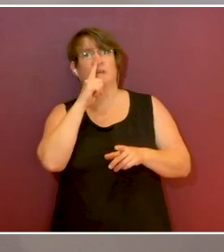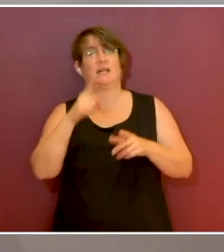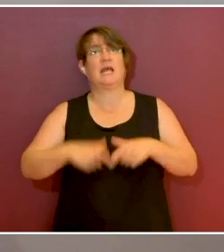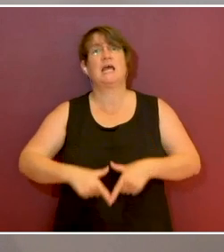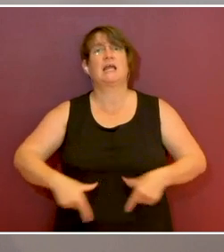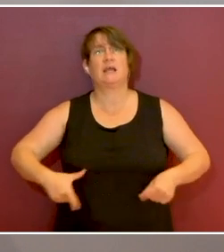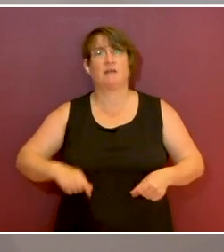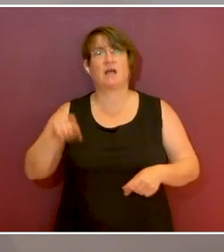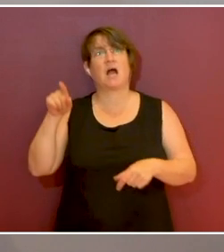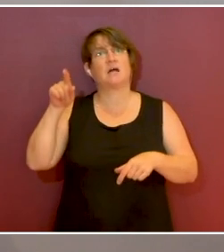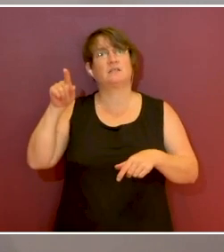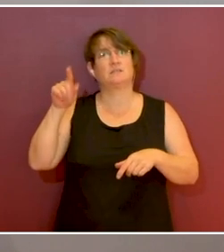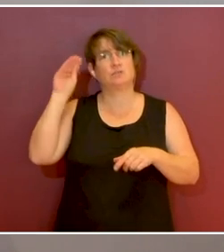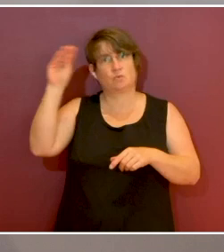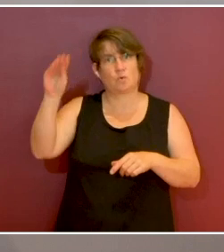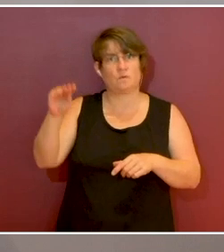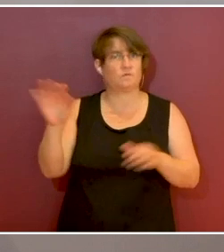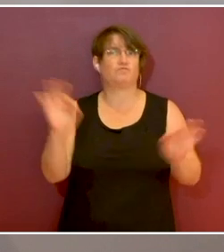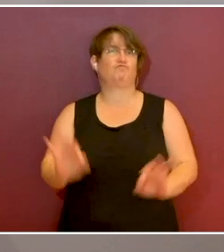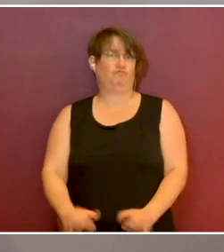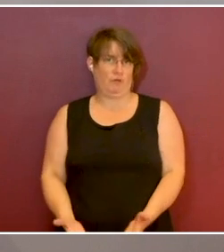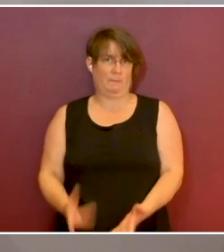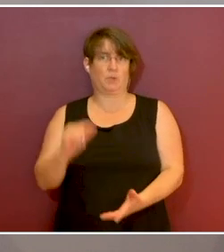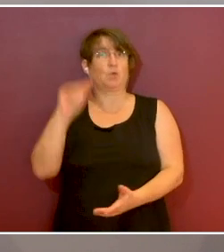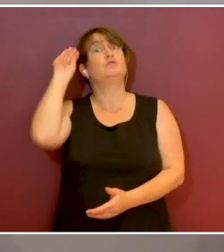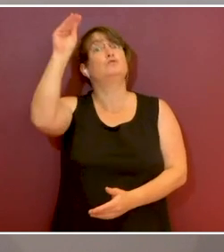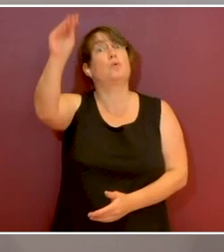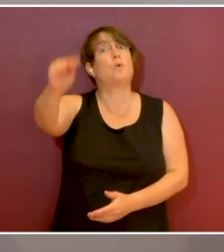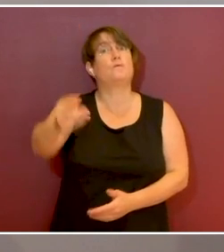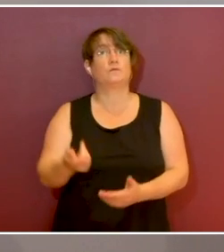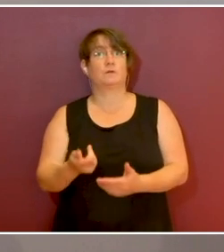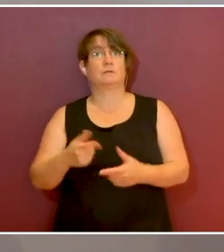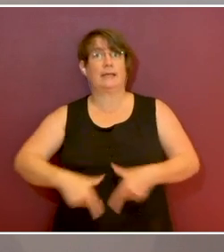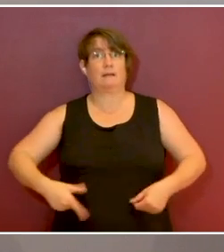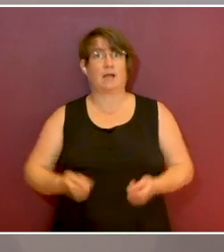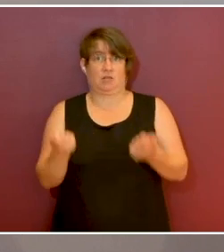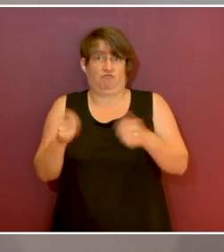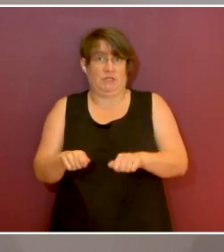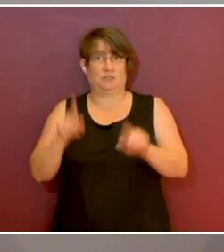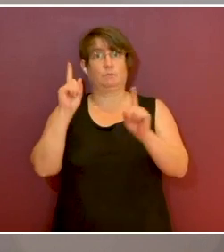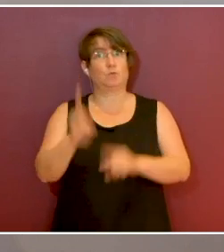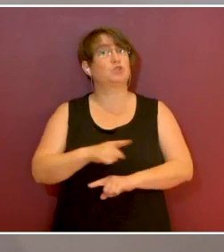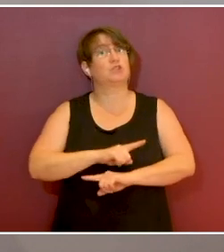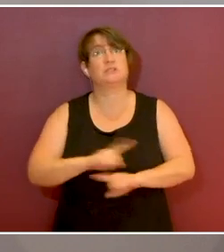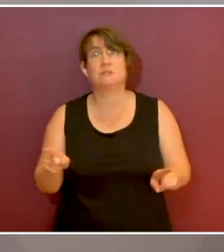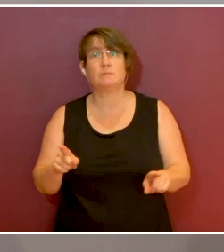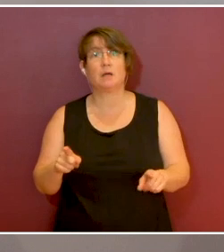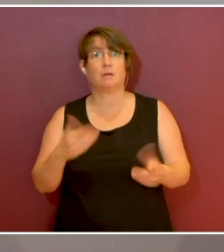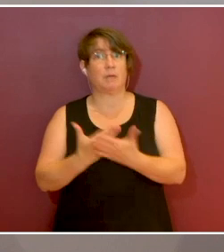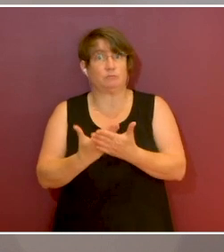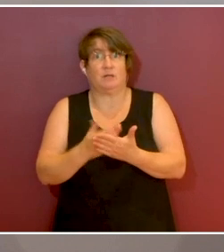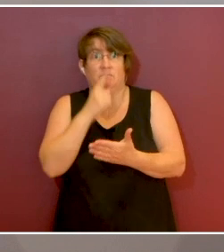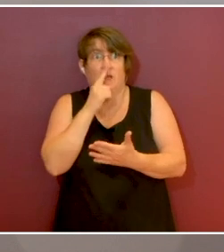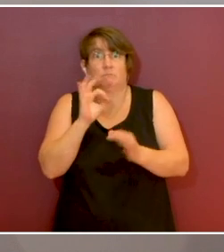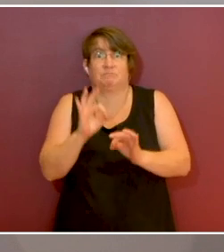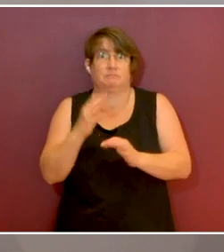mehr schließen, wenn wieder es schlimmer wird, wenn wir die vierte Welle, die keiner haben will,